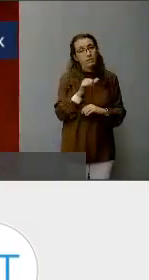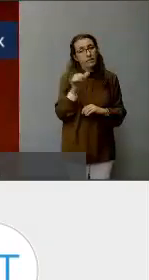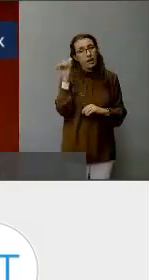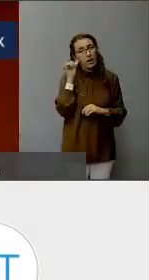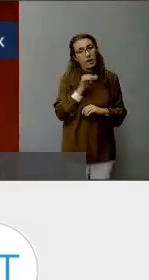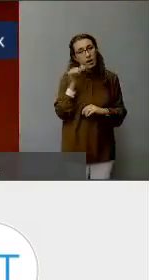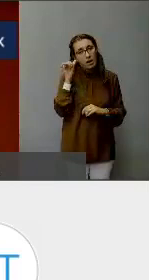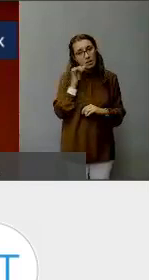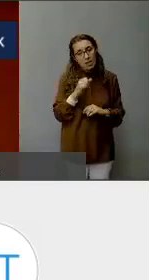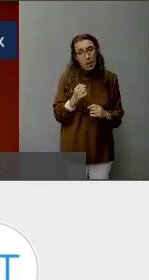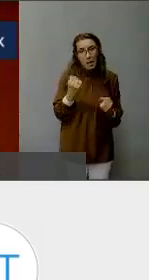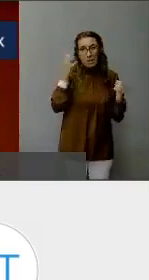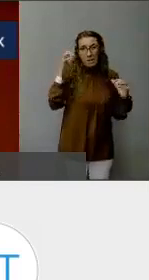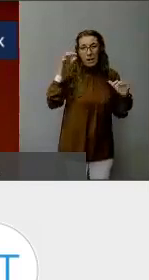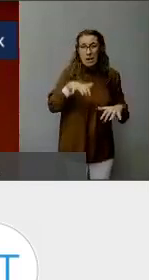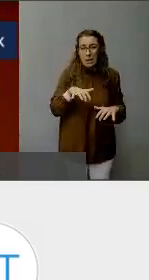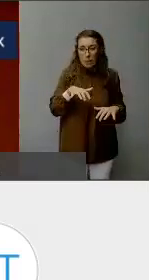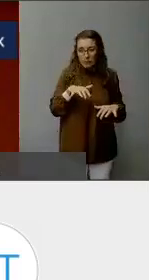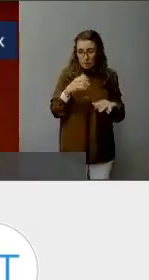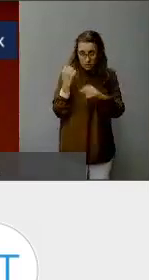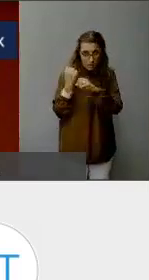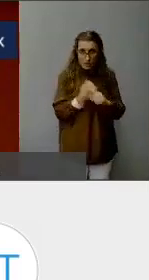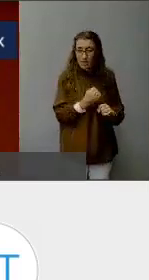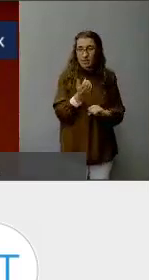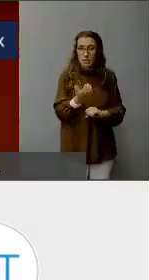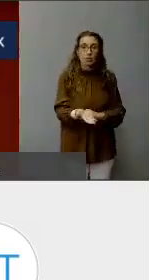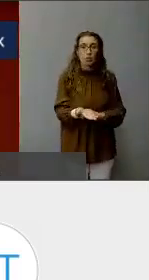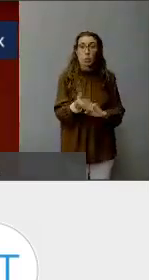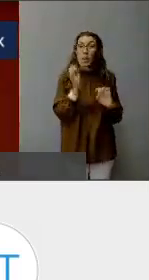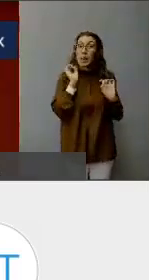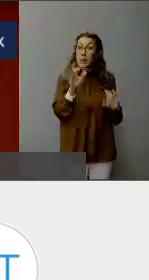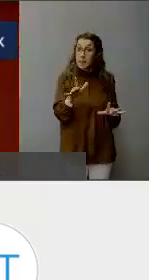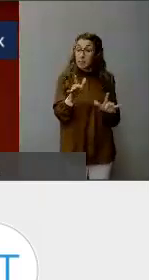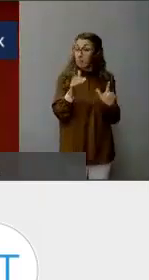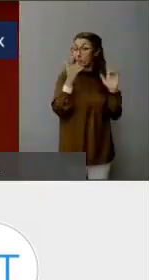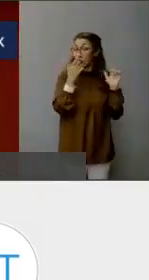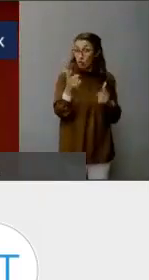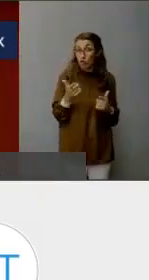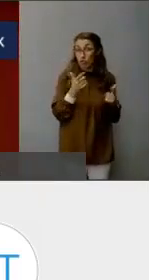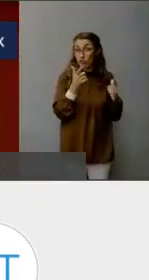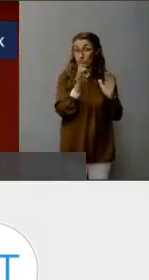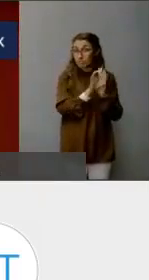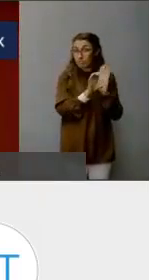prepotenza istituzionale una illiberalità costituzionale